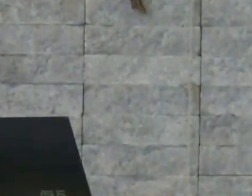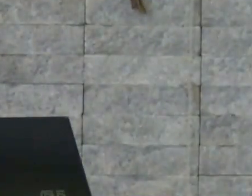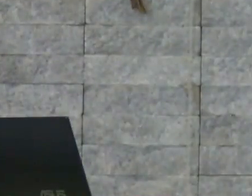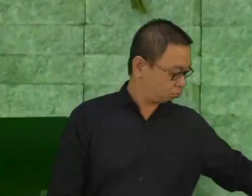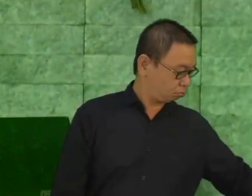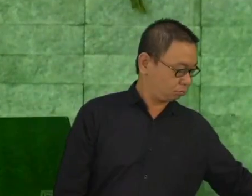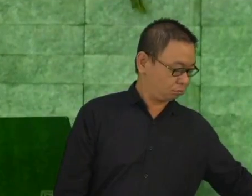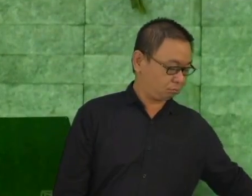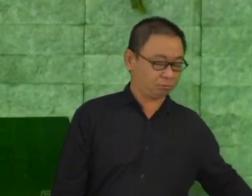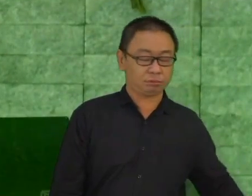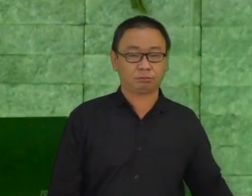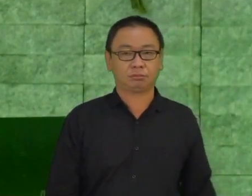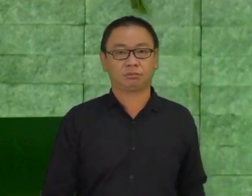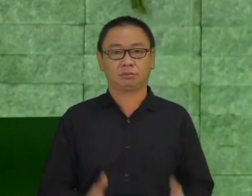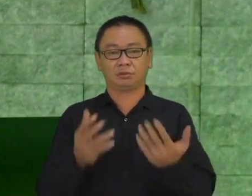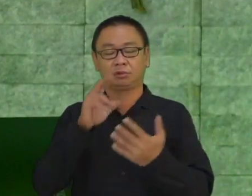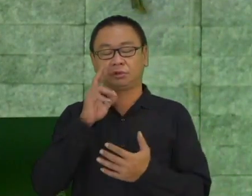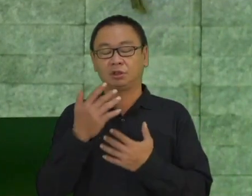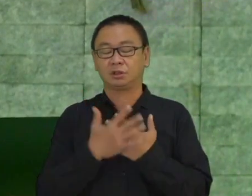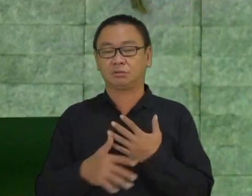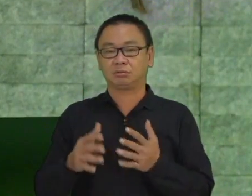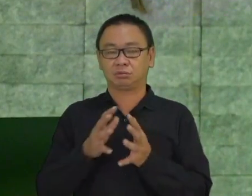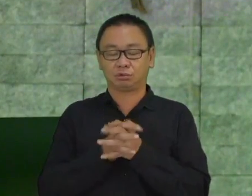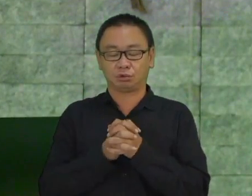Mari saudara yang terkasih, kita akan berdoa bersama-sama.